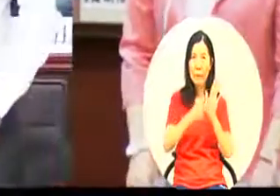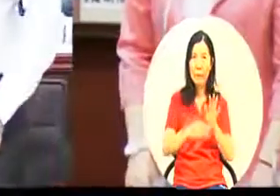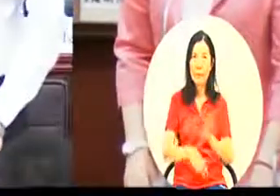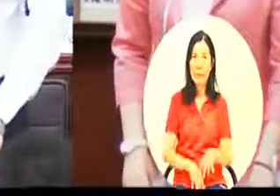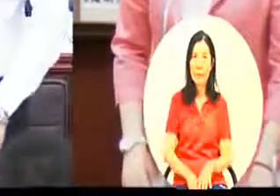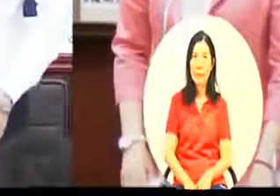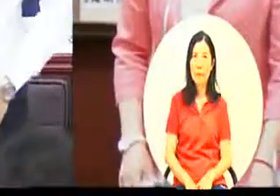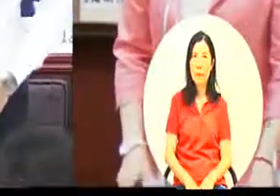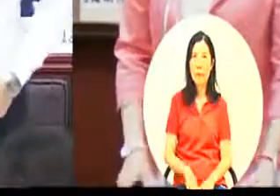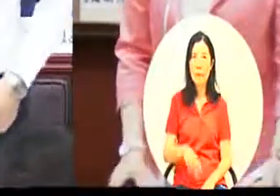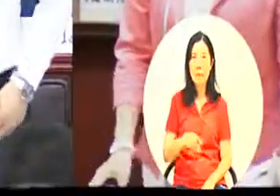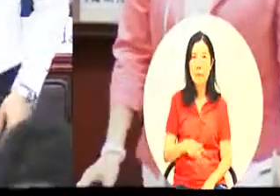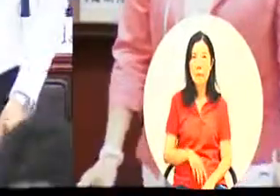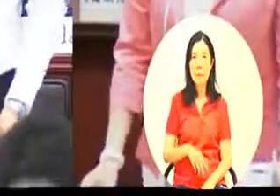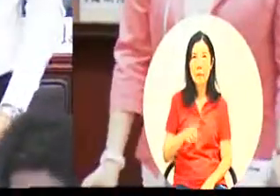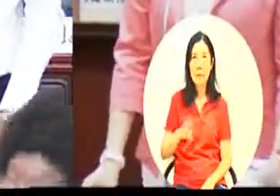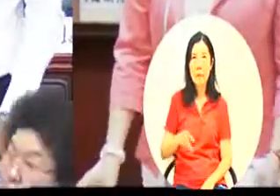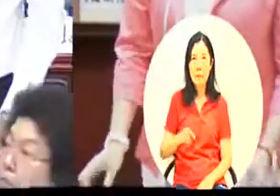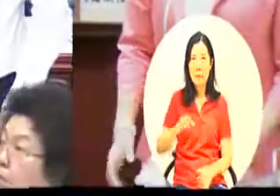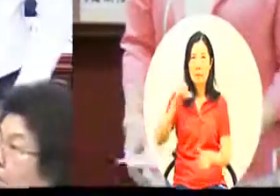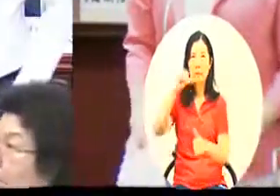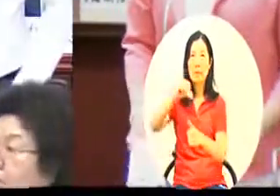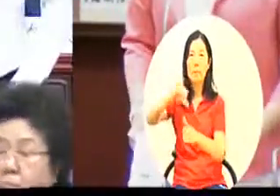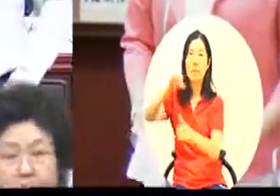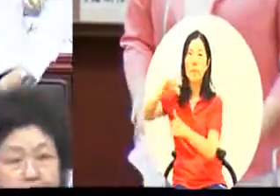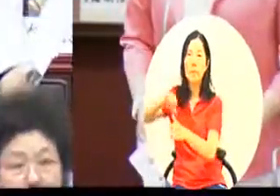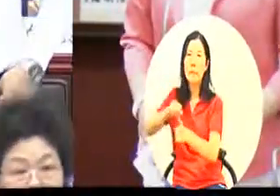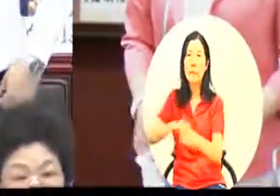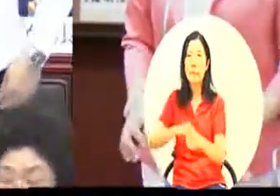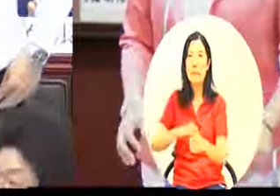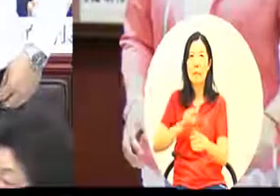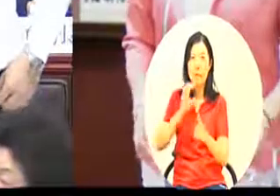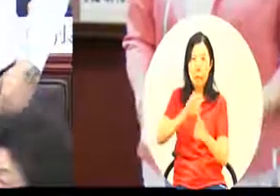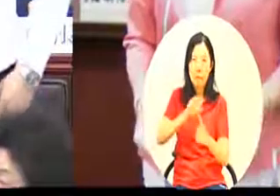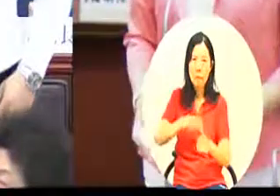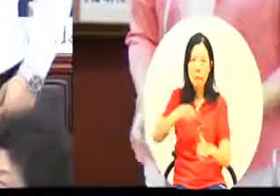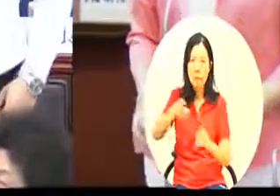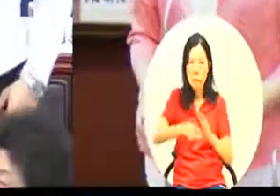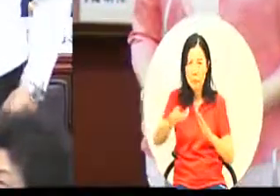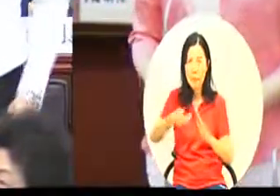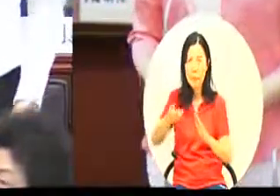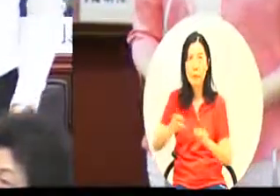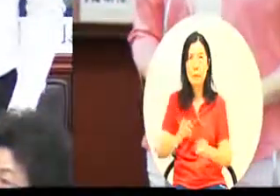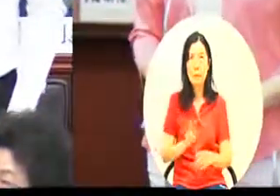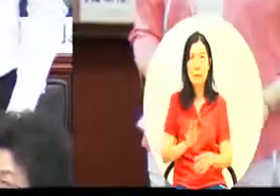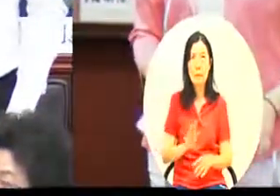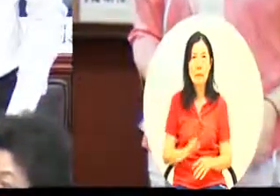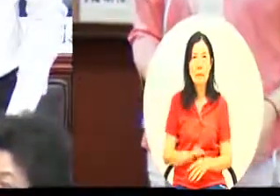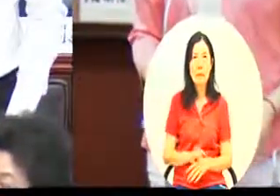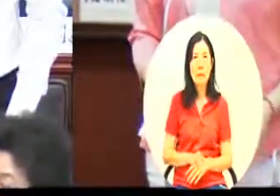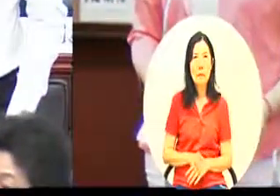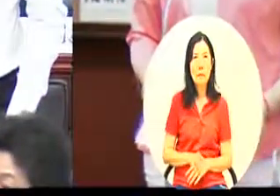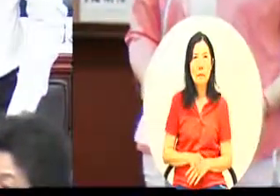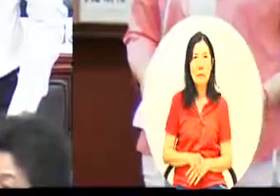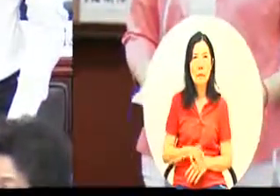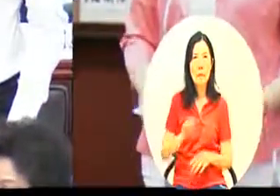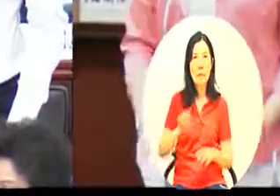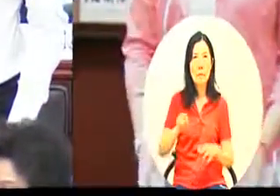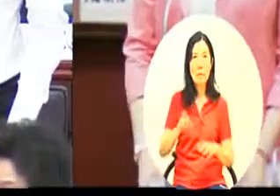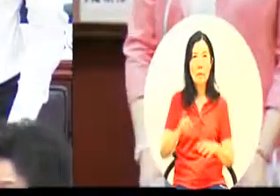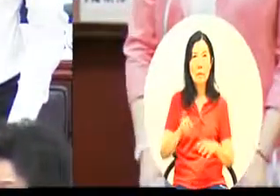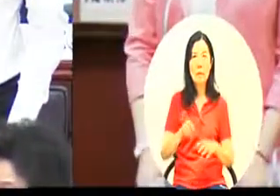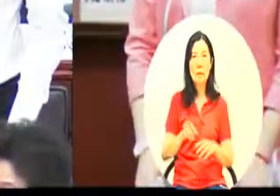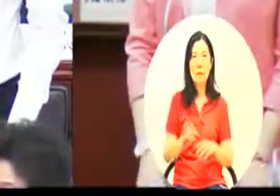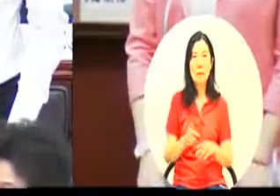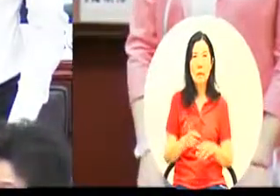还是我们就只是一直开单，然后逼走他们？ 好，谢谢议长，啊，谢谢李远。我想这个他，因为他之所以会产